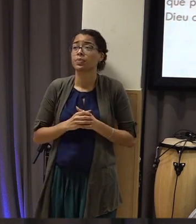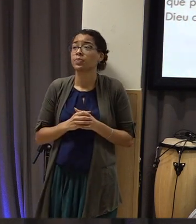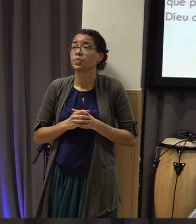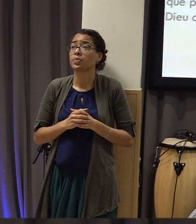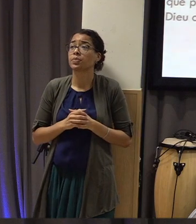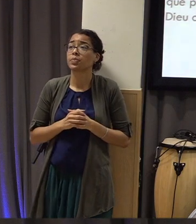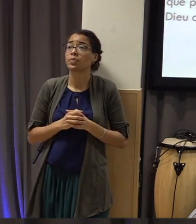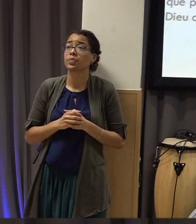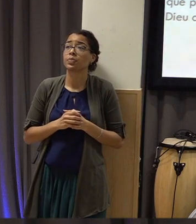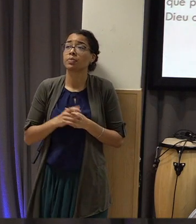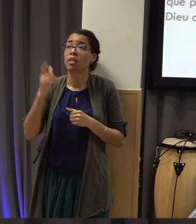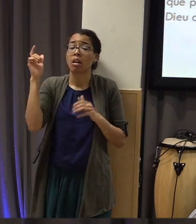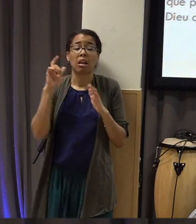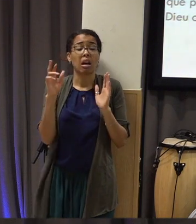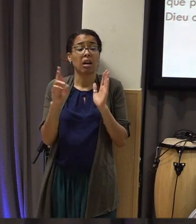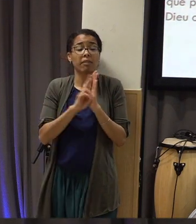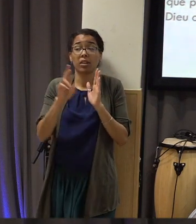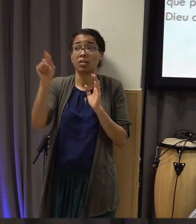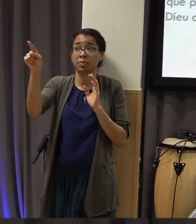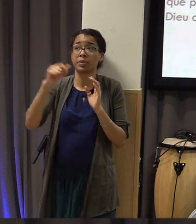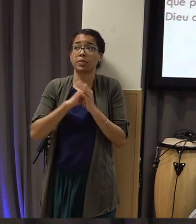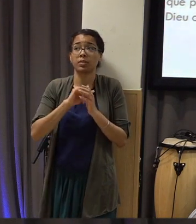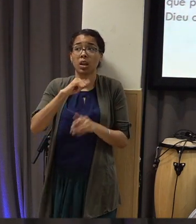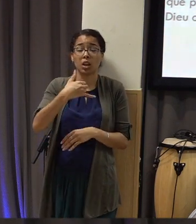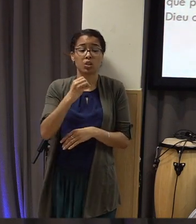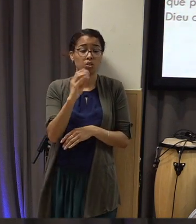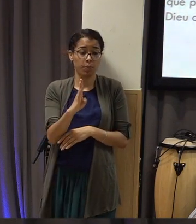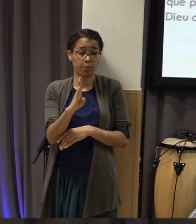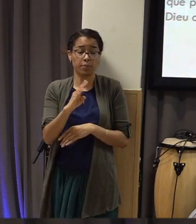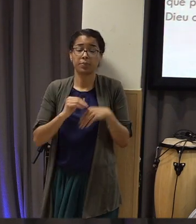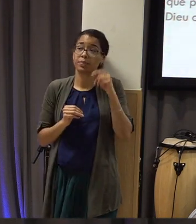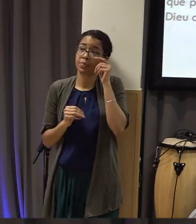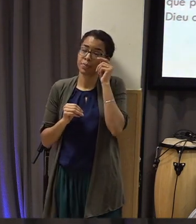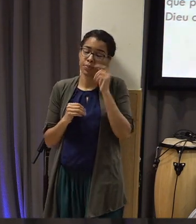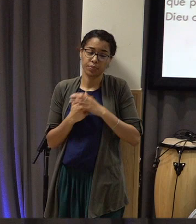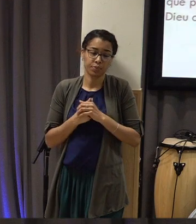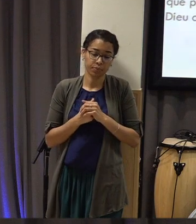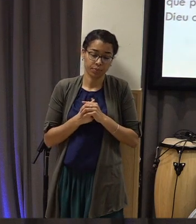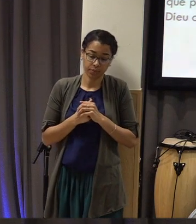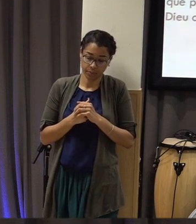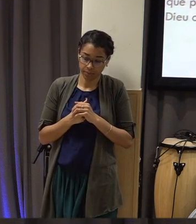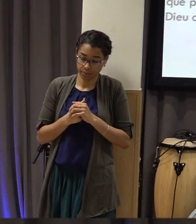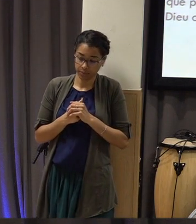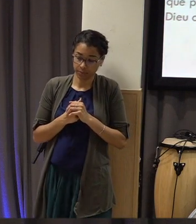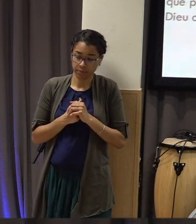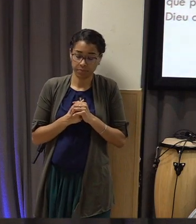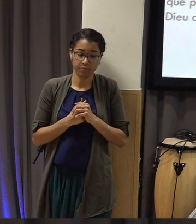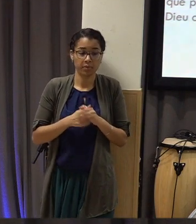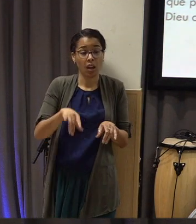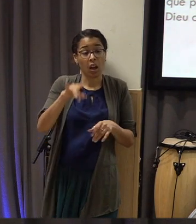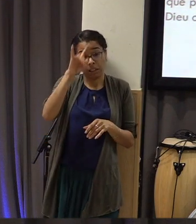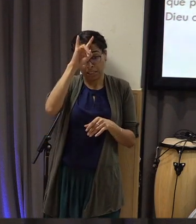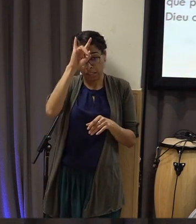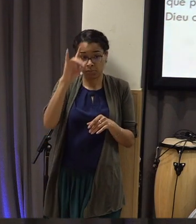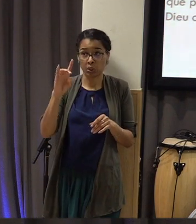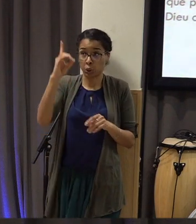cieux. La référence que j'ai mise ici, c'est la référence du livre de Job. Parce que lorsque le diable va voir Dieu et